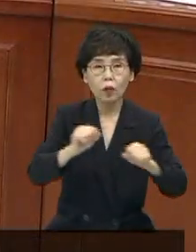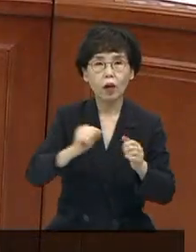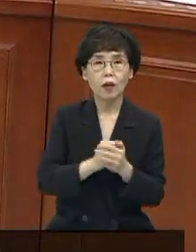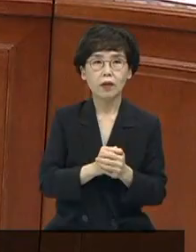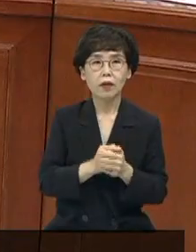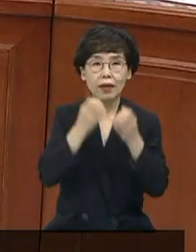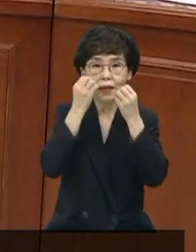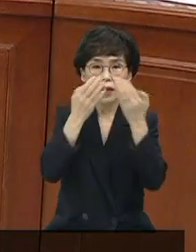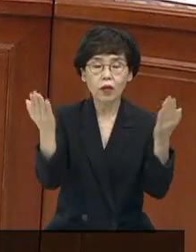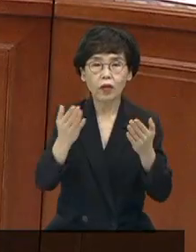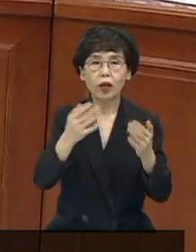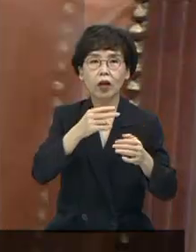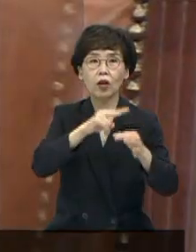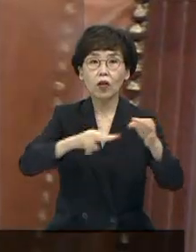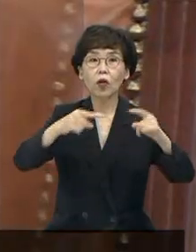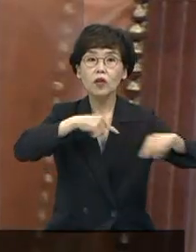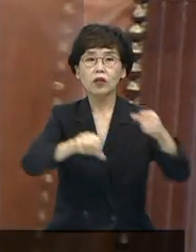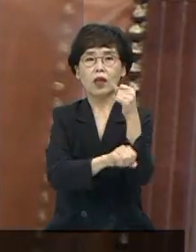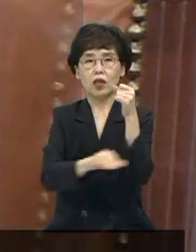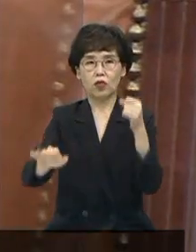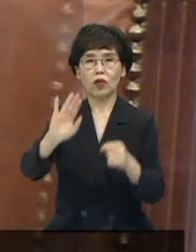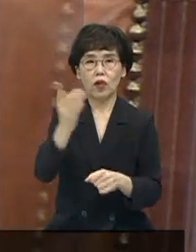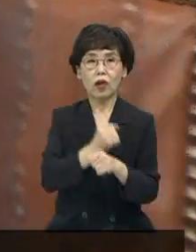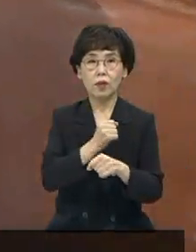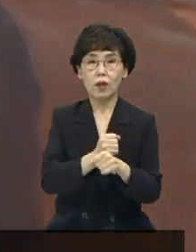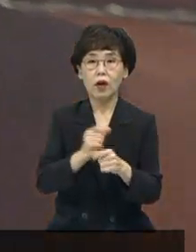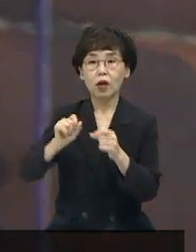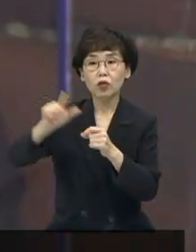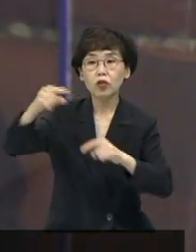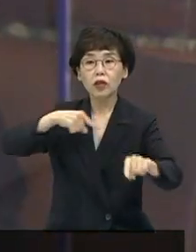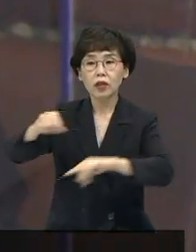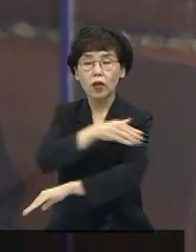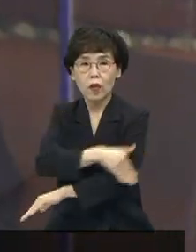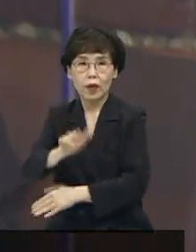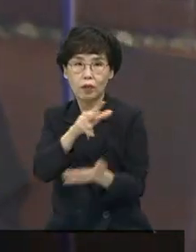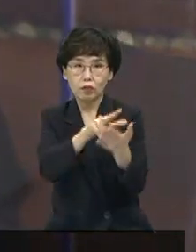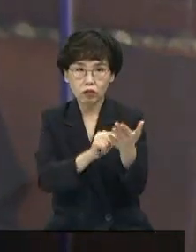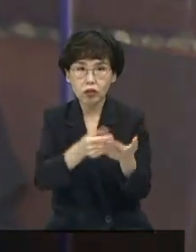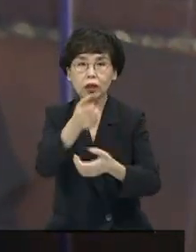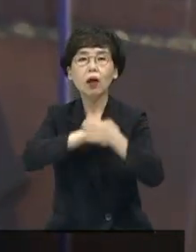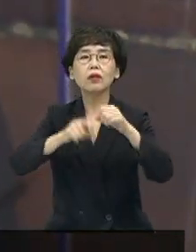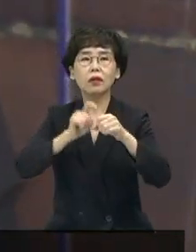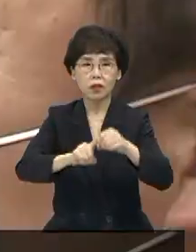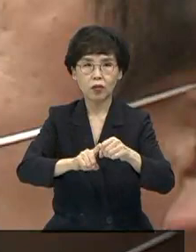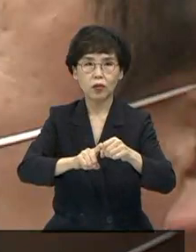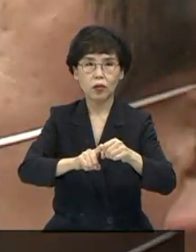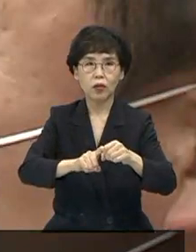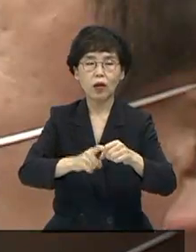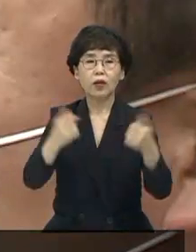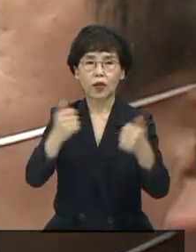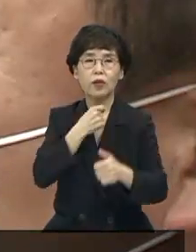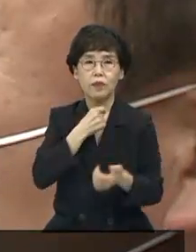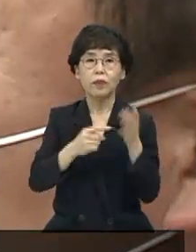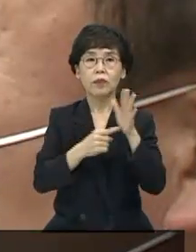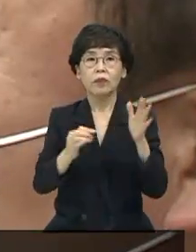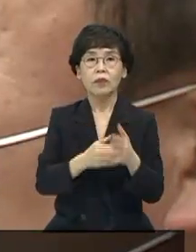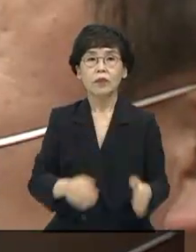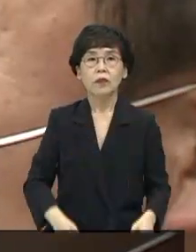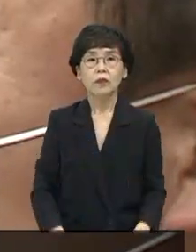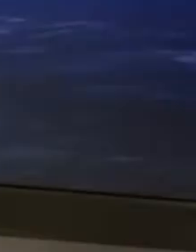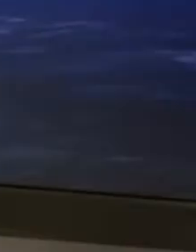여의도 표준이 돼야 한다며 주류 정치에서 외면받던 논제들을 적극적으로 다루겠다고 밝혔습니다. SBS